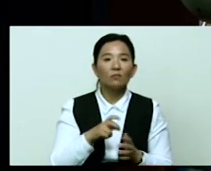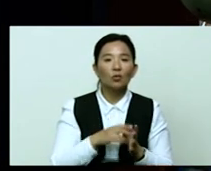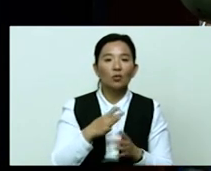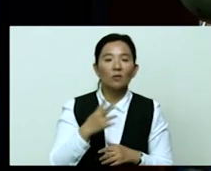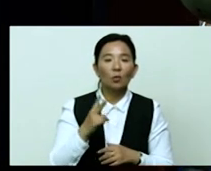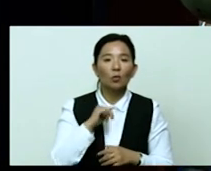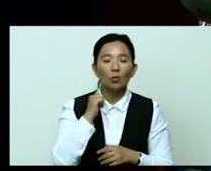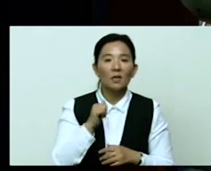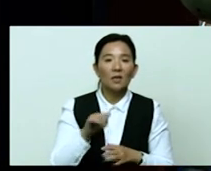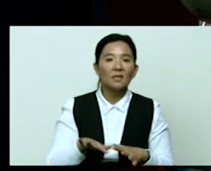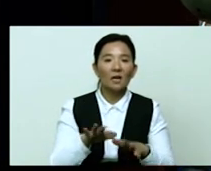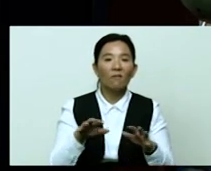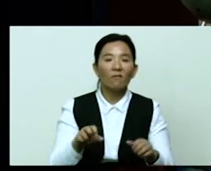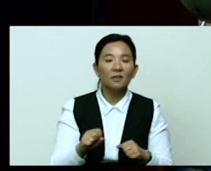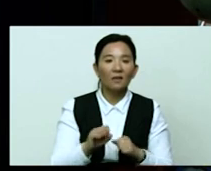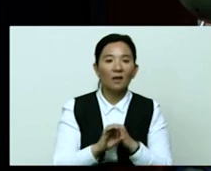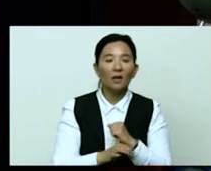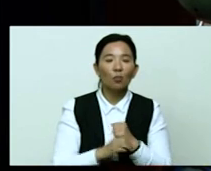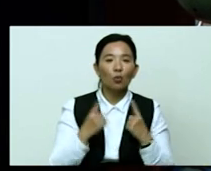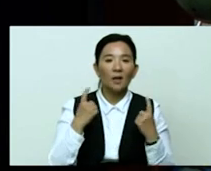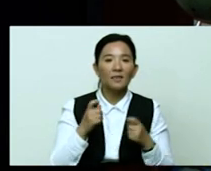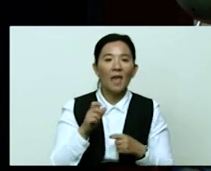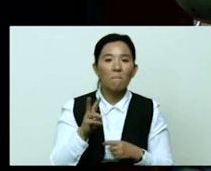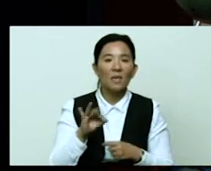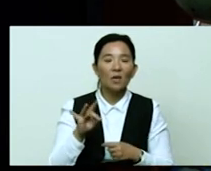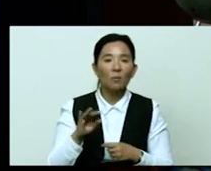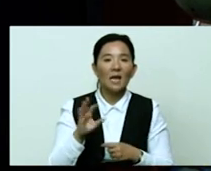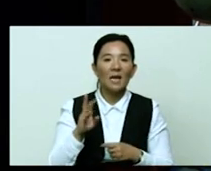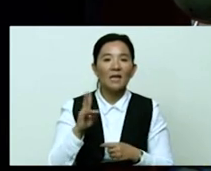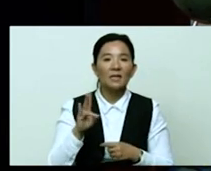1842 год – захват Коканда бухарским эмиром Насрулой.